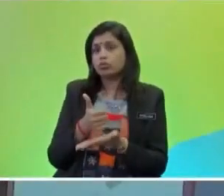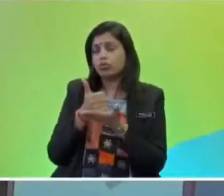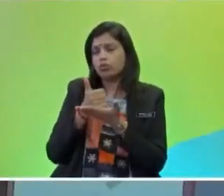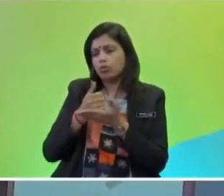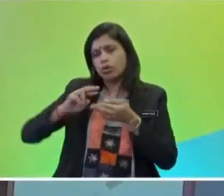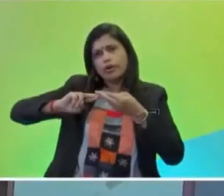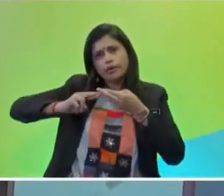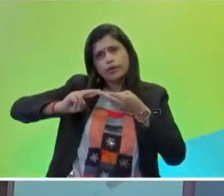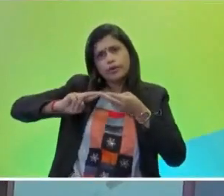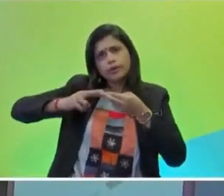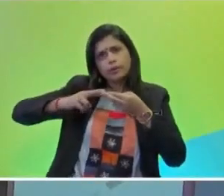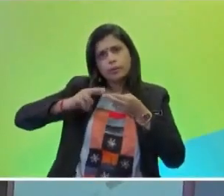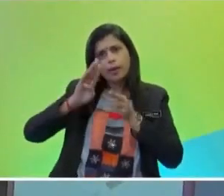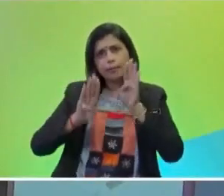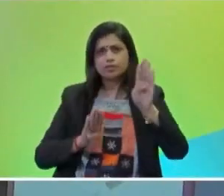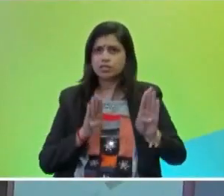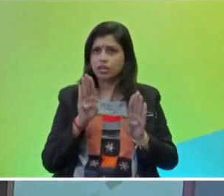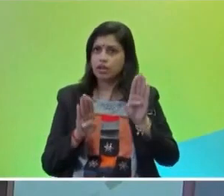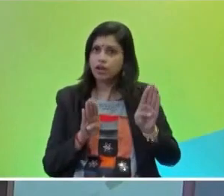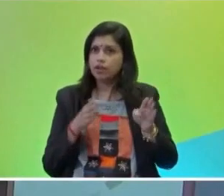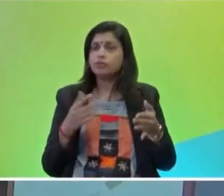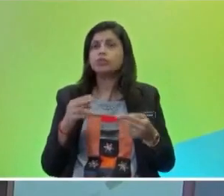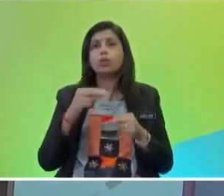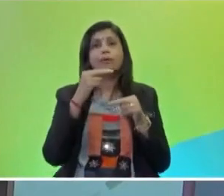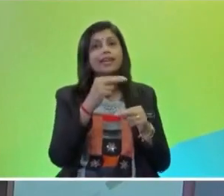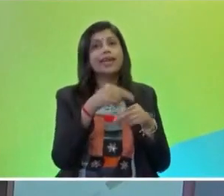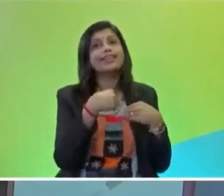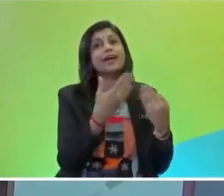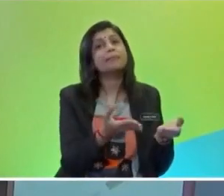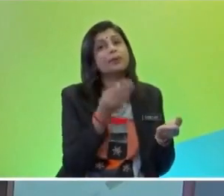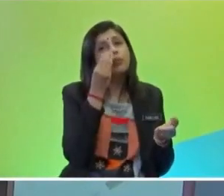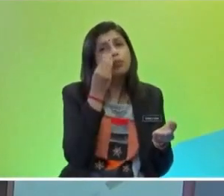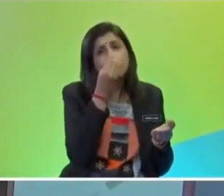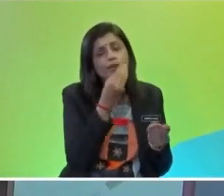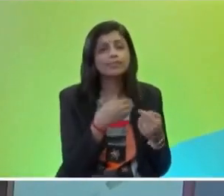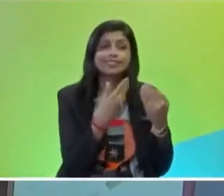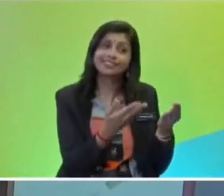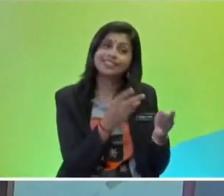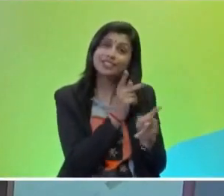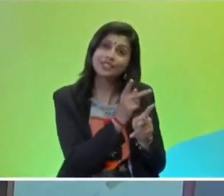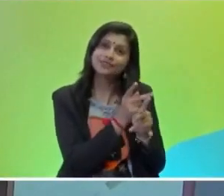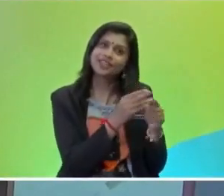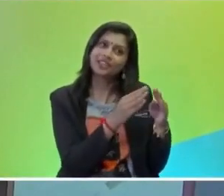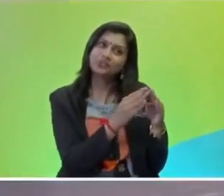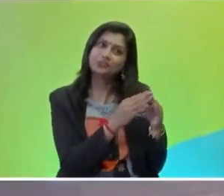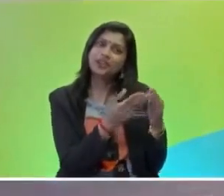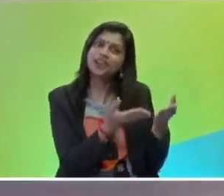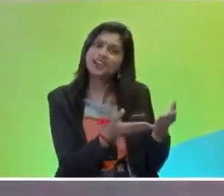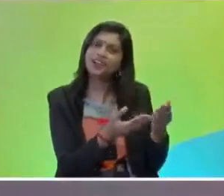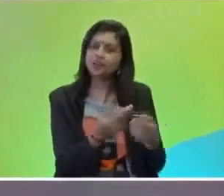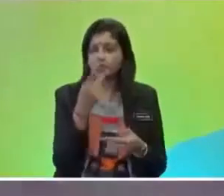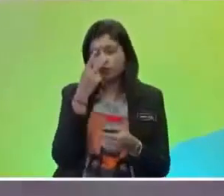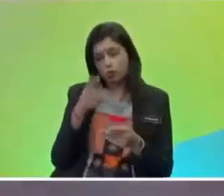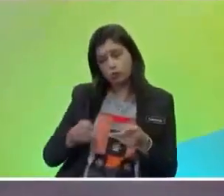untuk jiran dia. Okey, tolong tampak di depan. Okey. Okay. Supaya jiran dia boleh simpan ni di rumah. So bila jiran nampak pas bunga ni